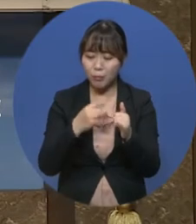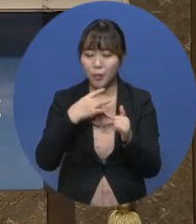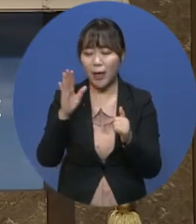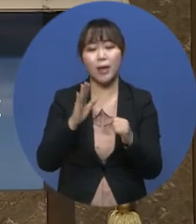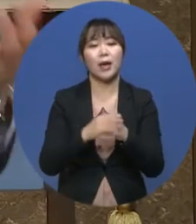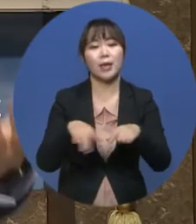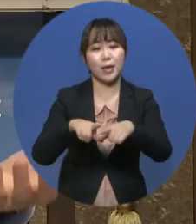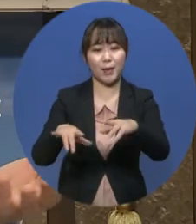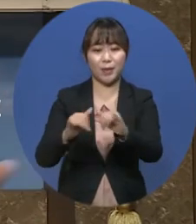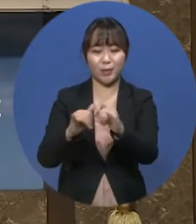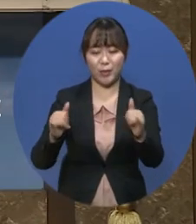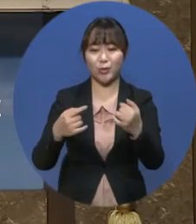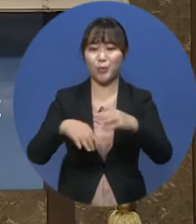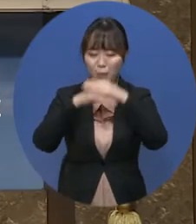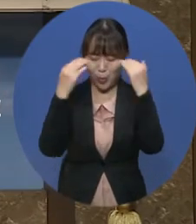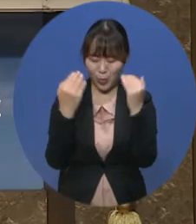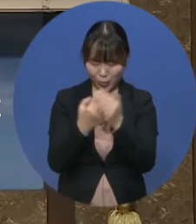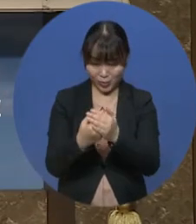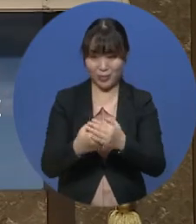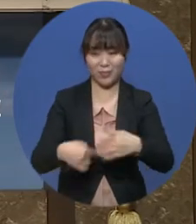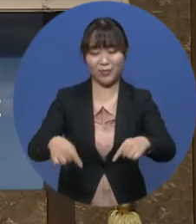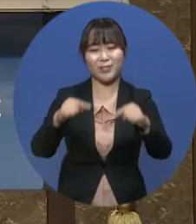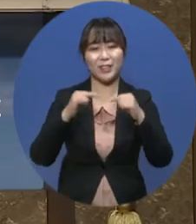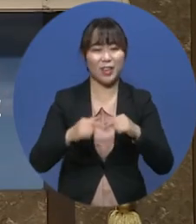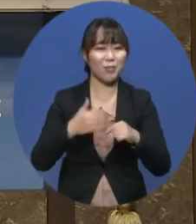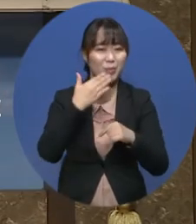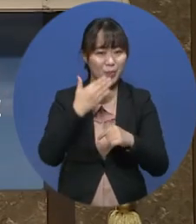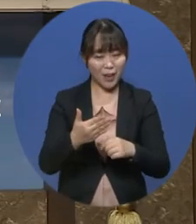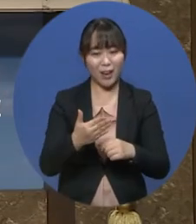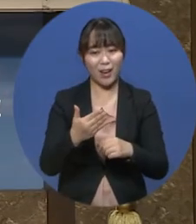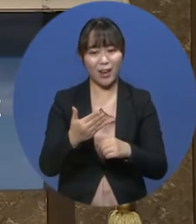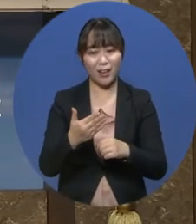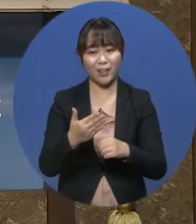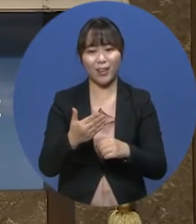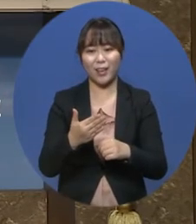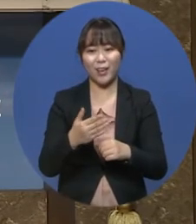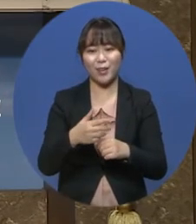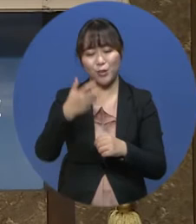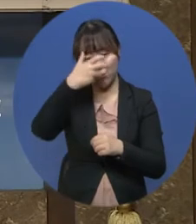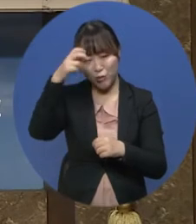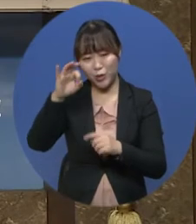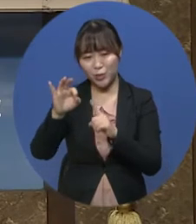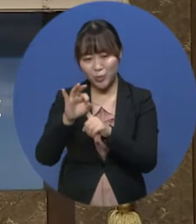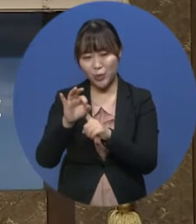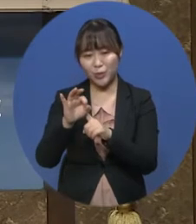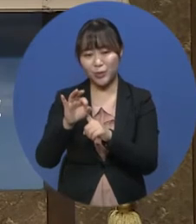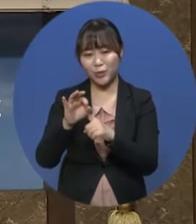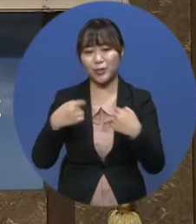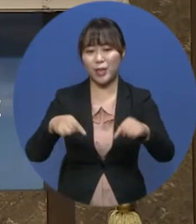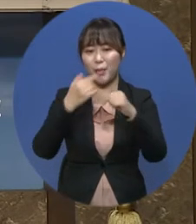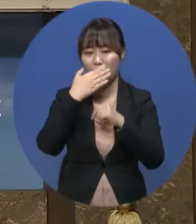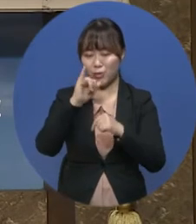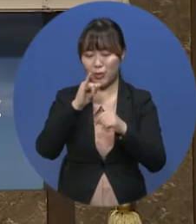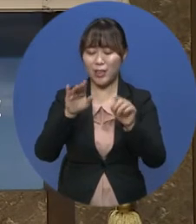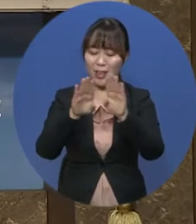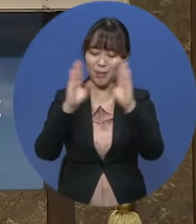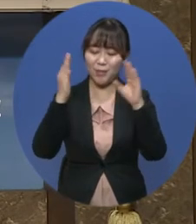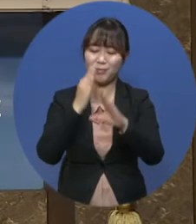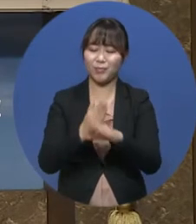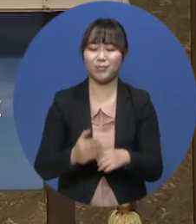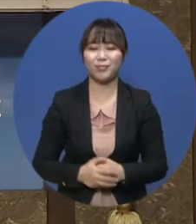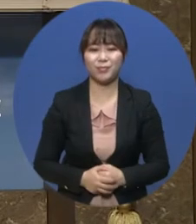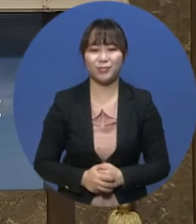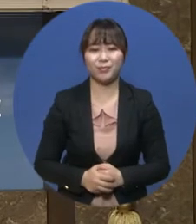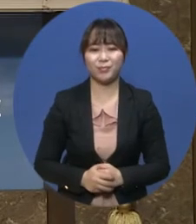일반인들에게도 다이제 에 참여하실 수 있게 후원금도 4 이렇게 참여하실 수 있도록 개방하고